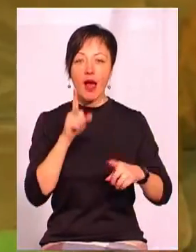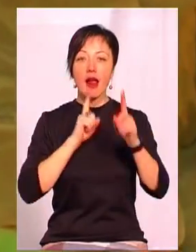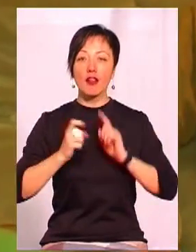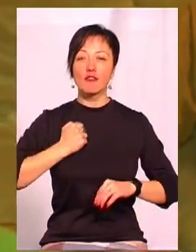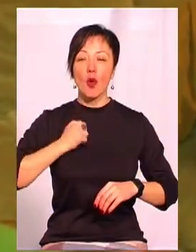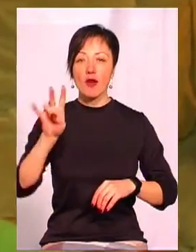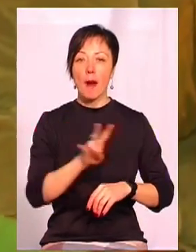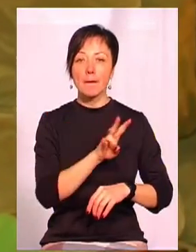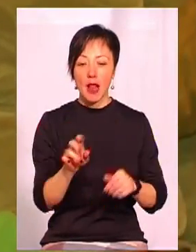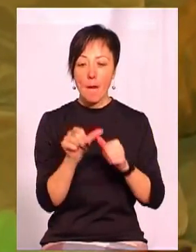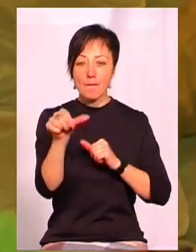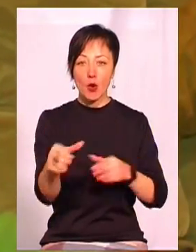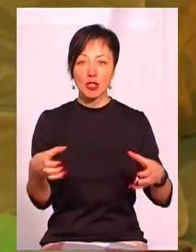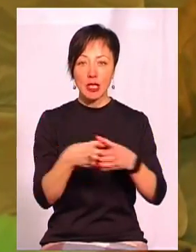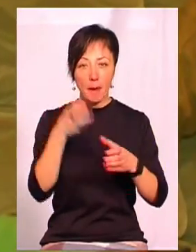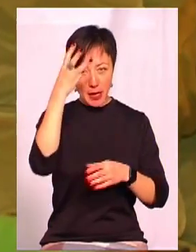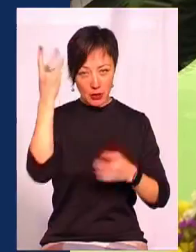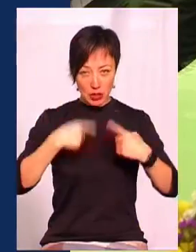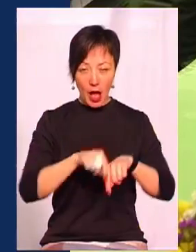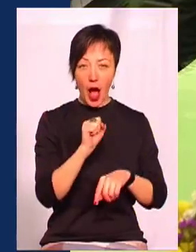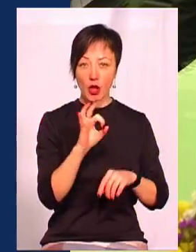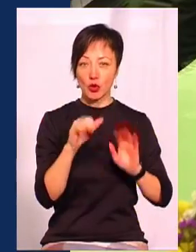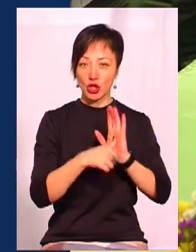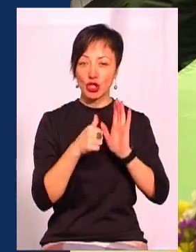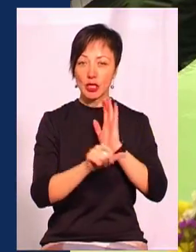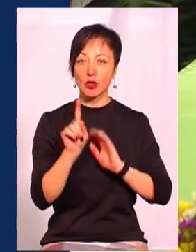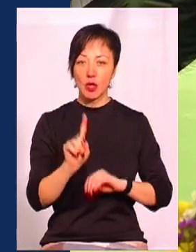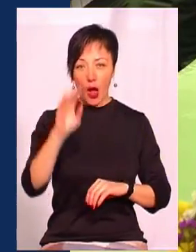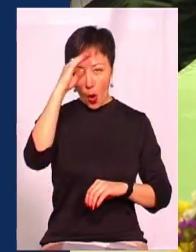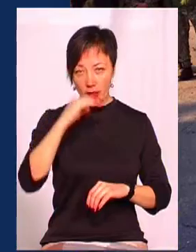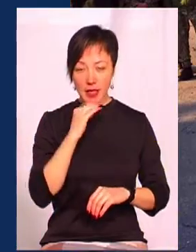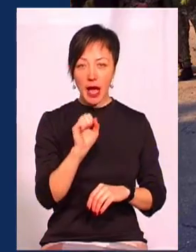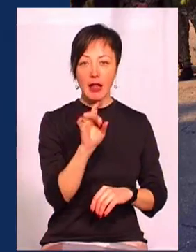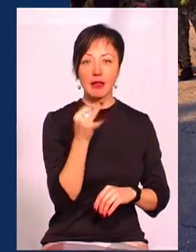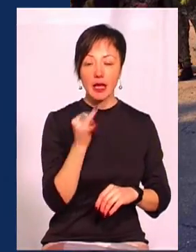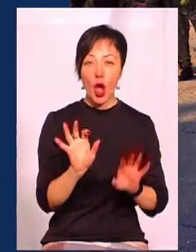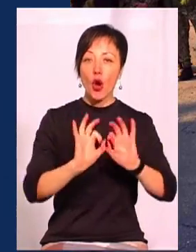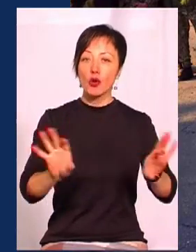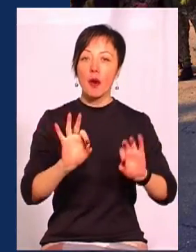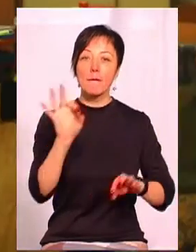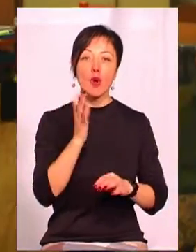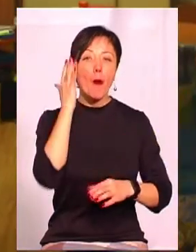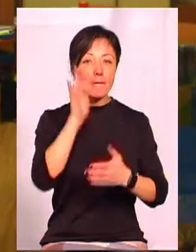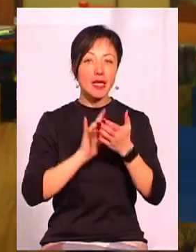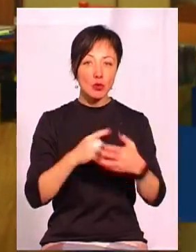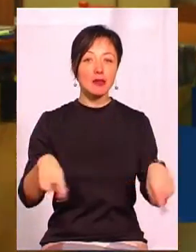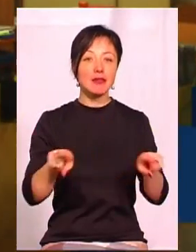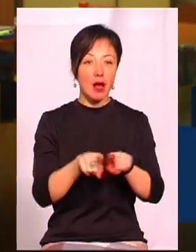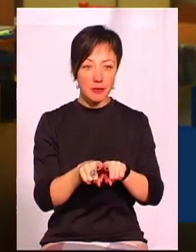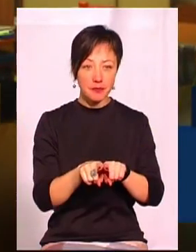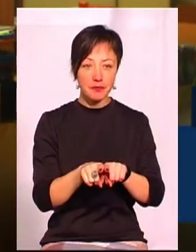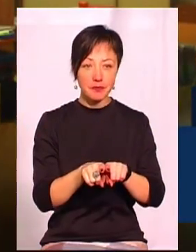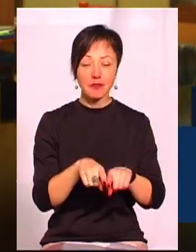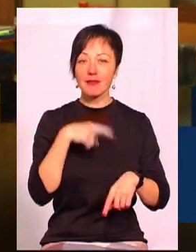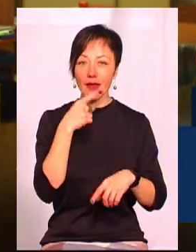капеланів. Позаштатний капелан Хмельницької частини А0661 отець Андрій Дурдас розповідає про мету ради так. Як кажуть, що гуртами